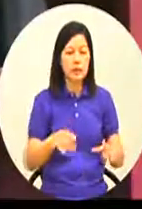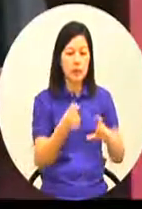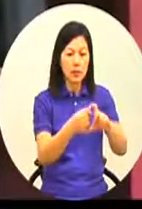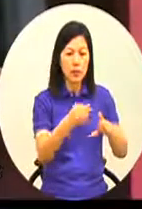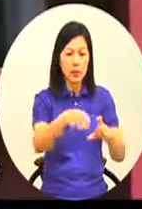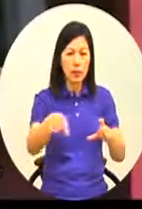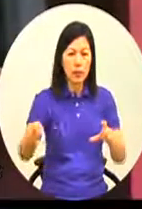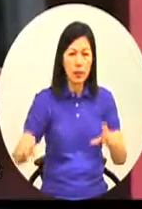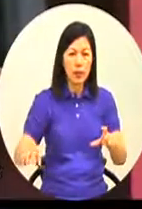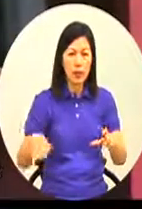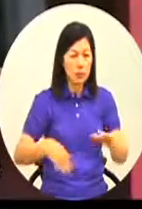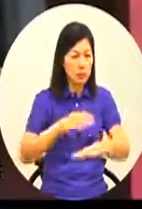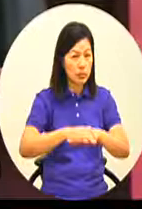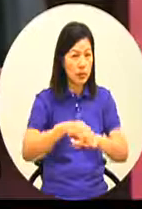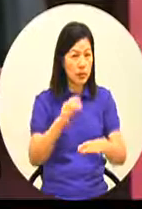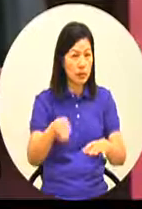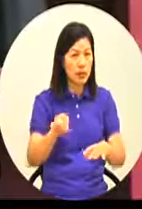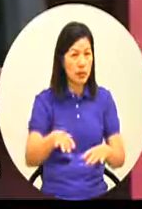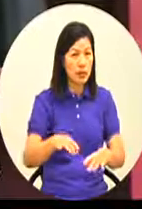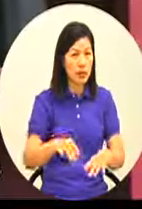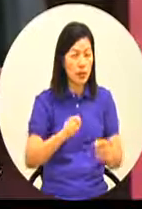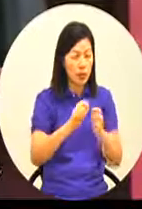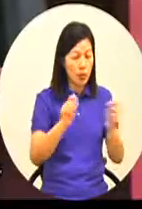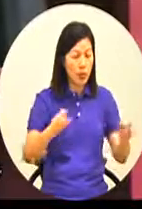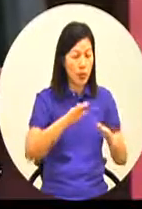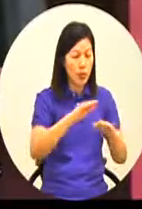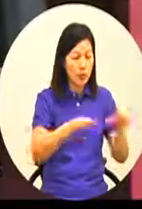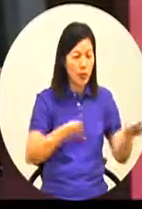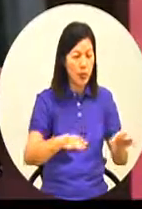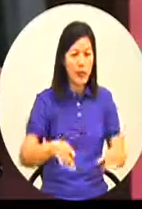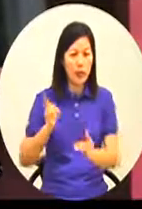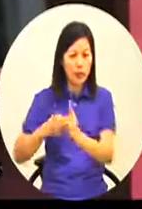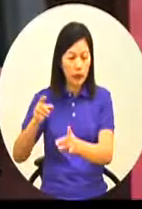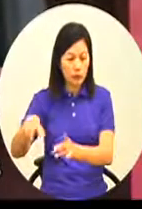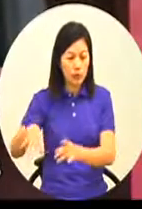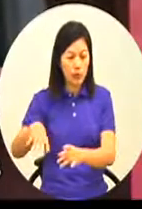概永安区弥陀区还有哪些区域？